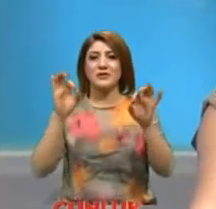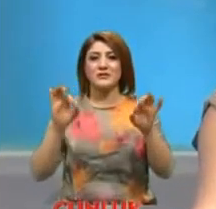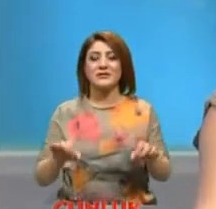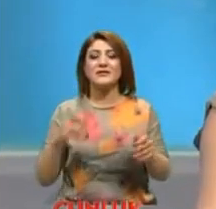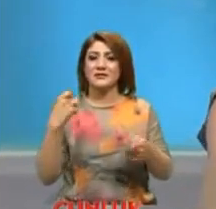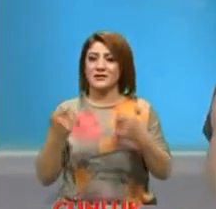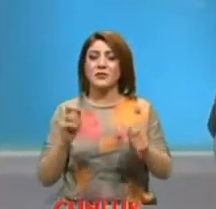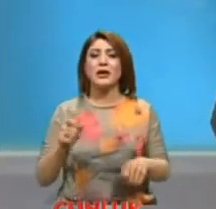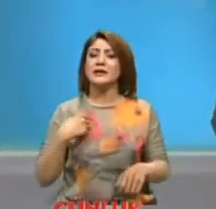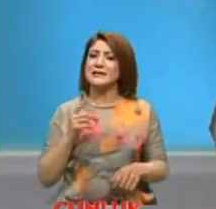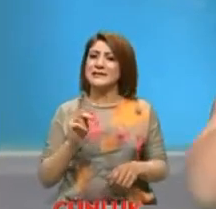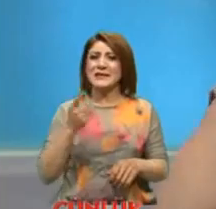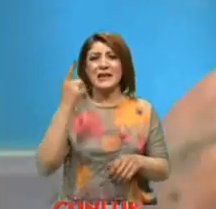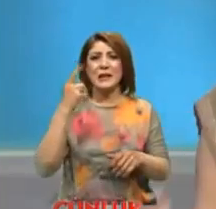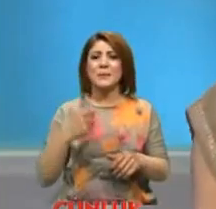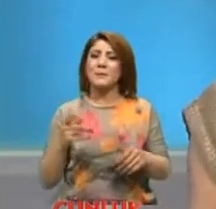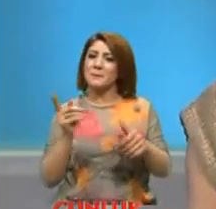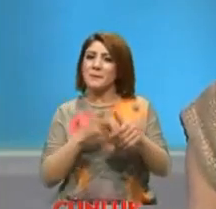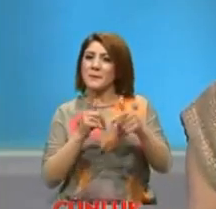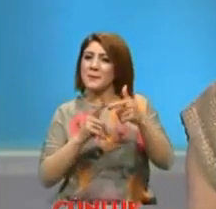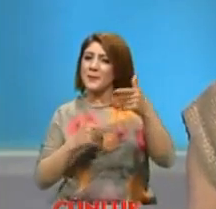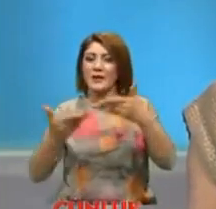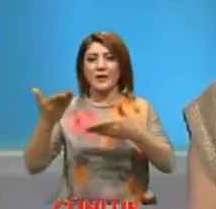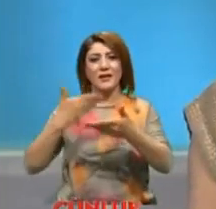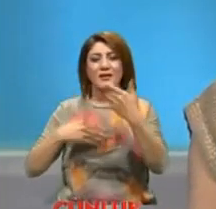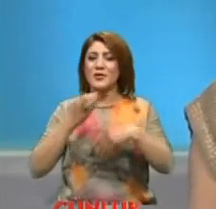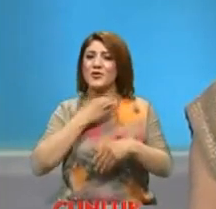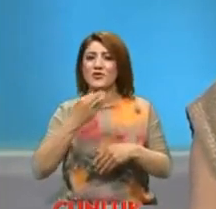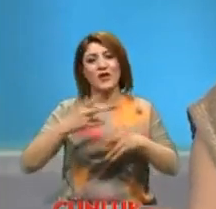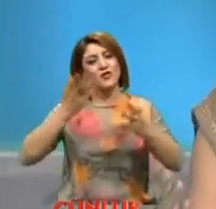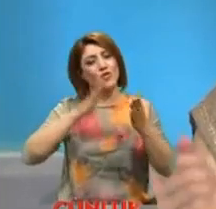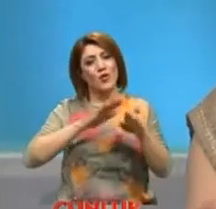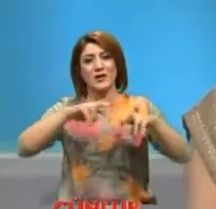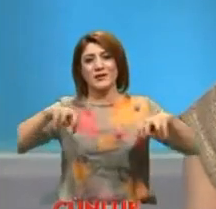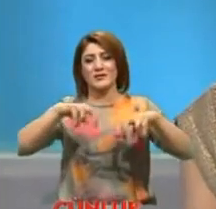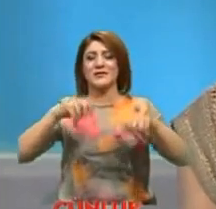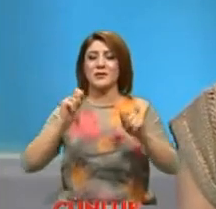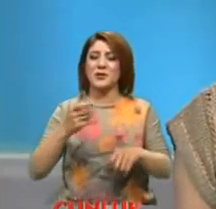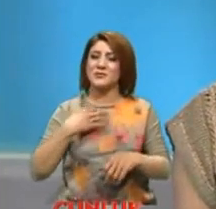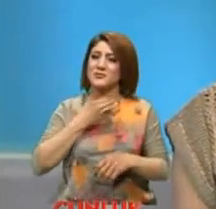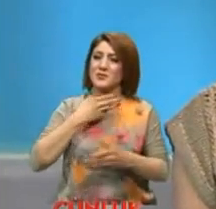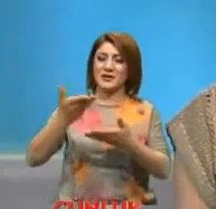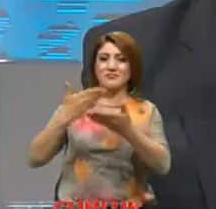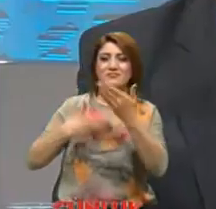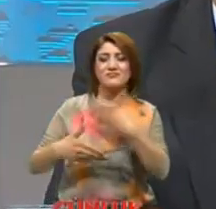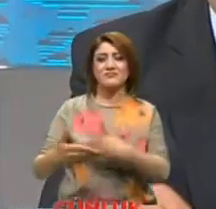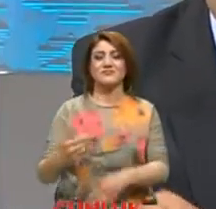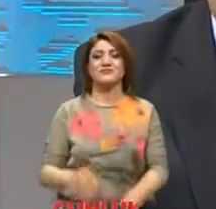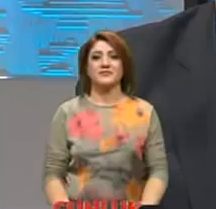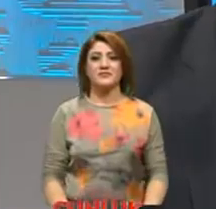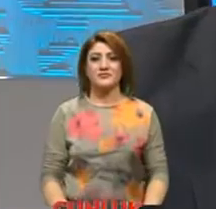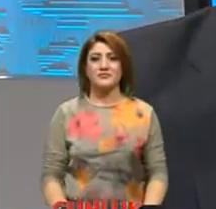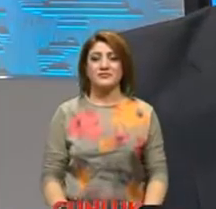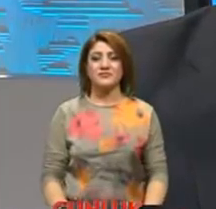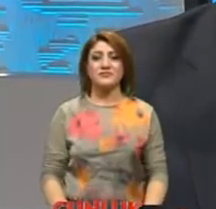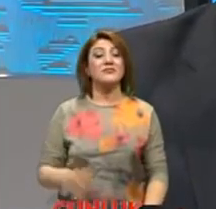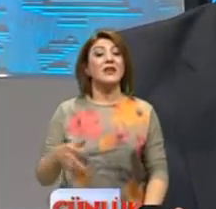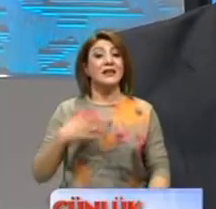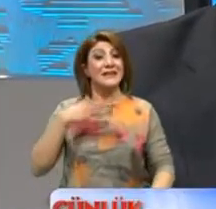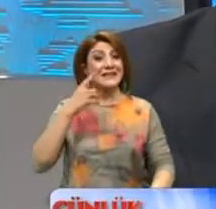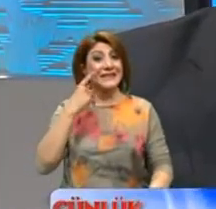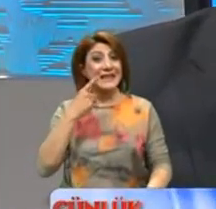Önce isterseniz başlıklar halinde sizden alalım, sonra detaylandıralım projelerimizi. Buyurun sizi dinleyelim. Şimdi tabii sadece